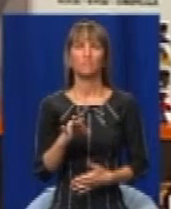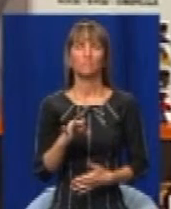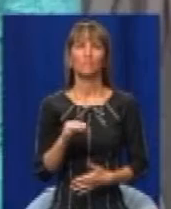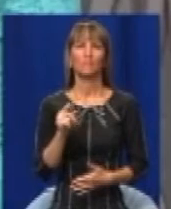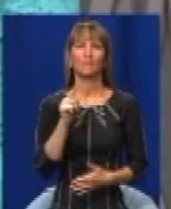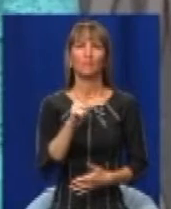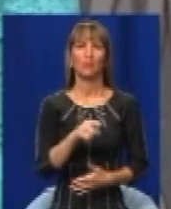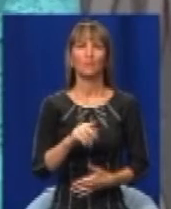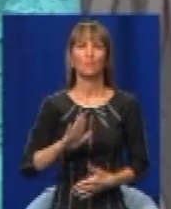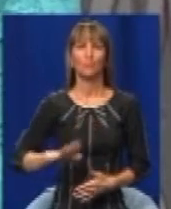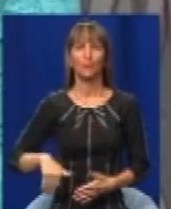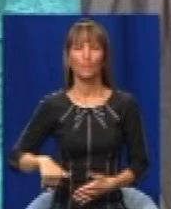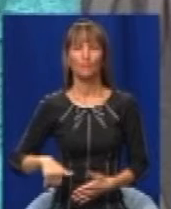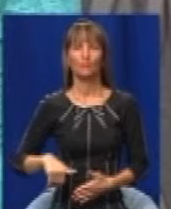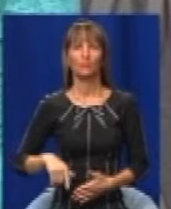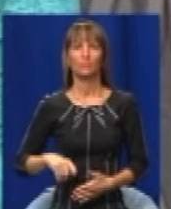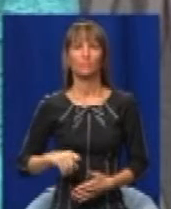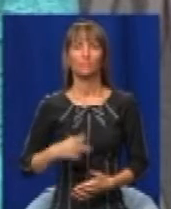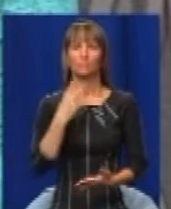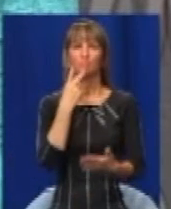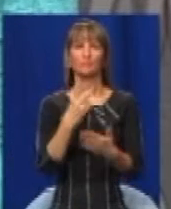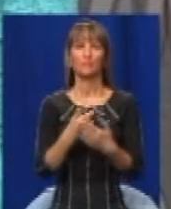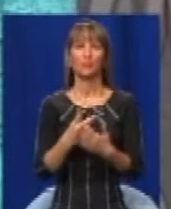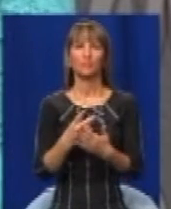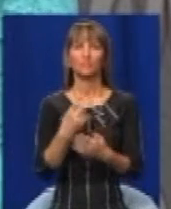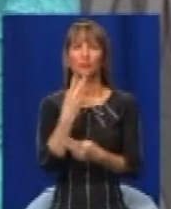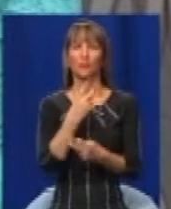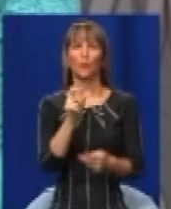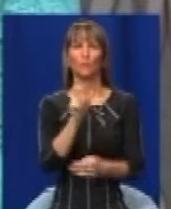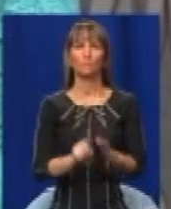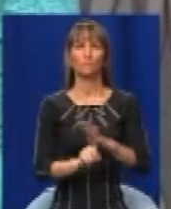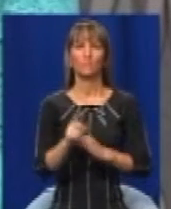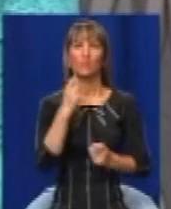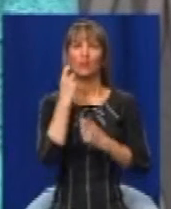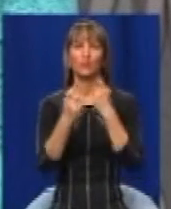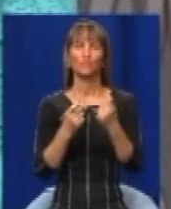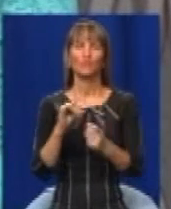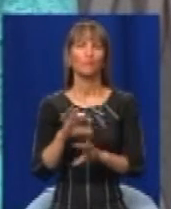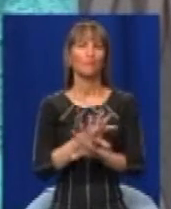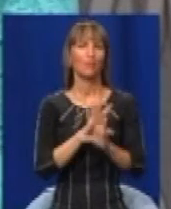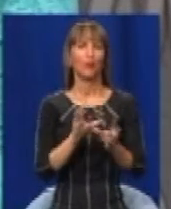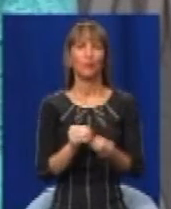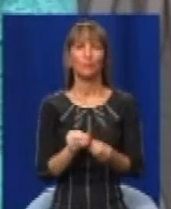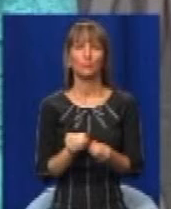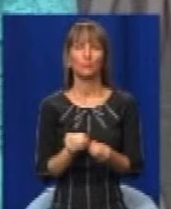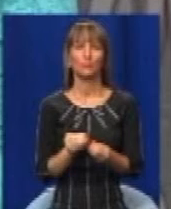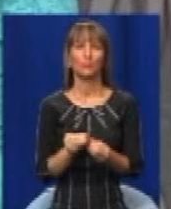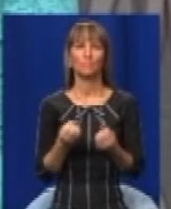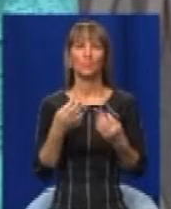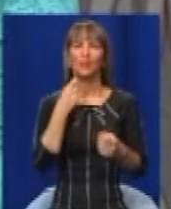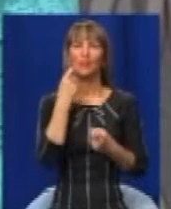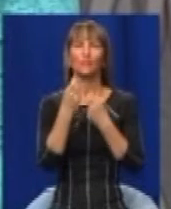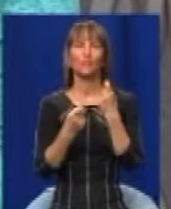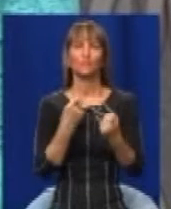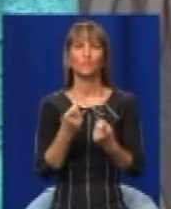Вони потім виходять назовні, і людина починає кричати на, або взагалі там зливати, просто кричати на когось,